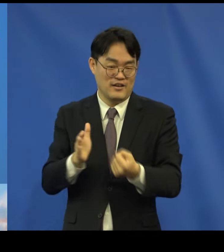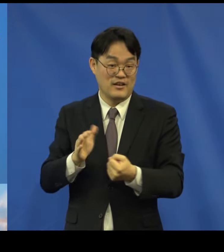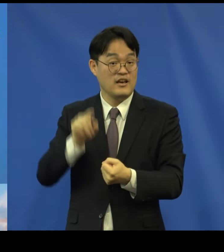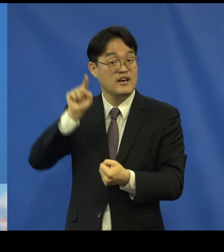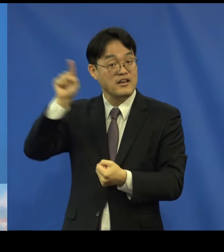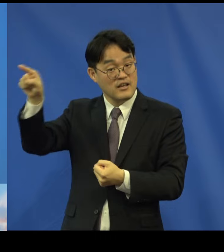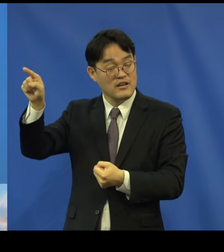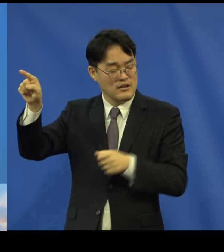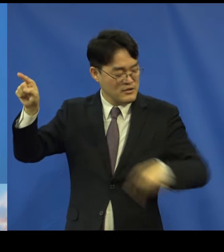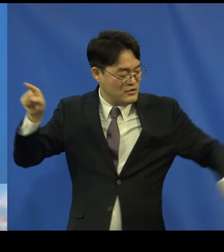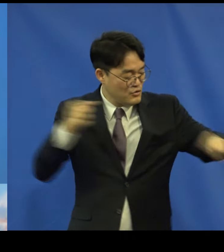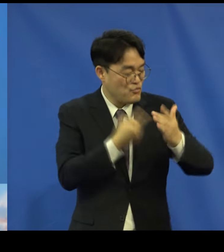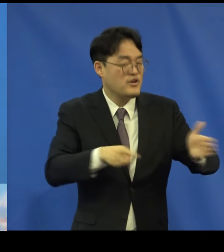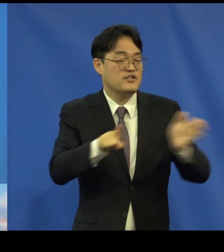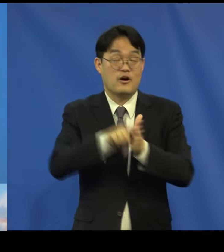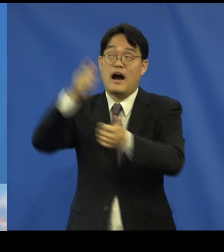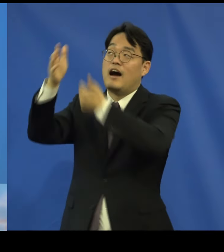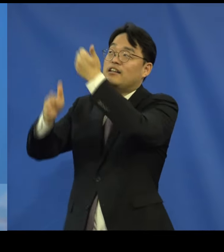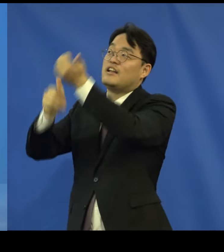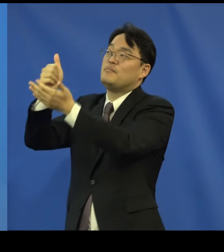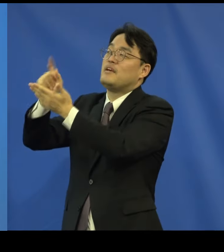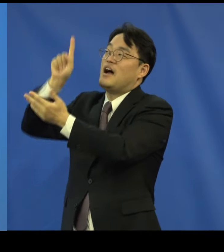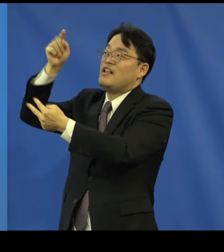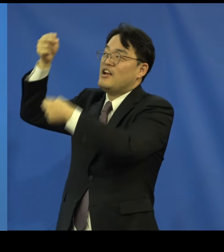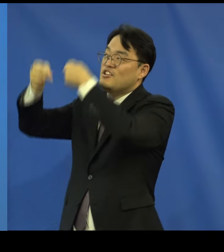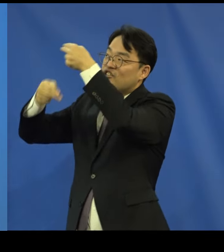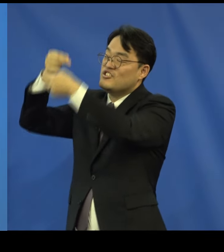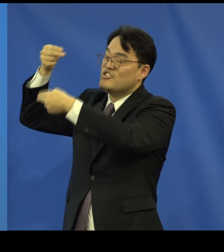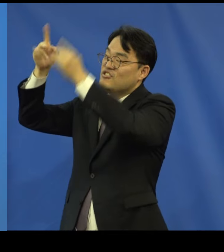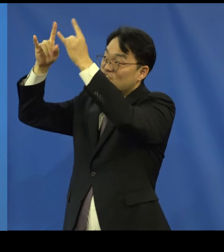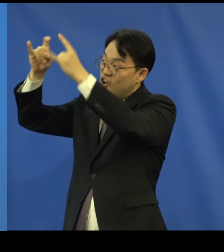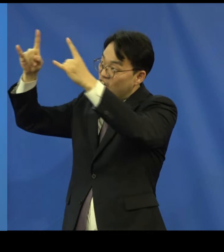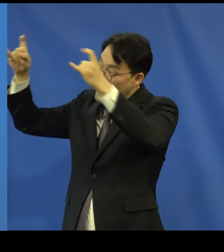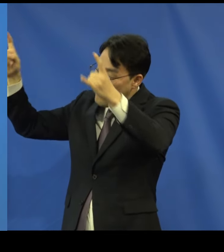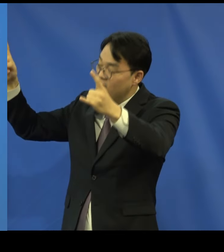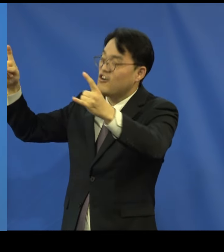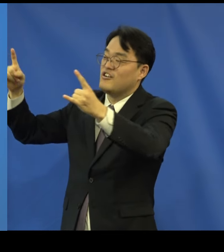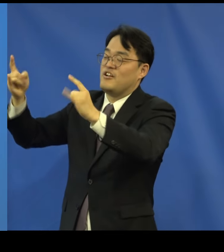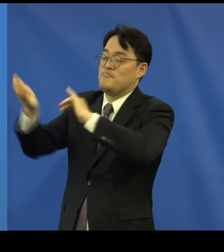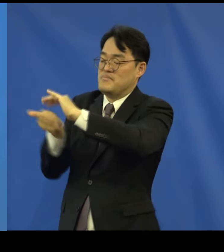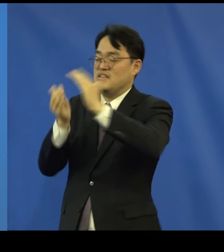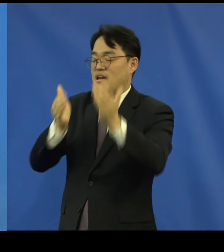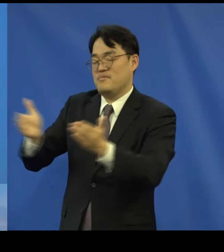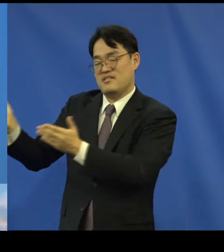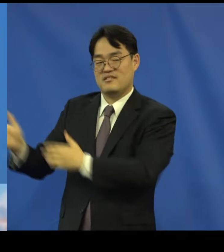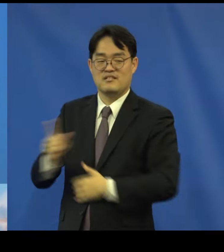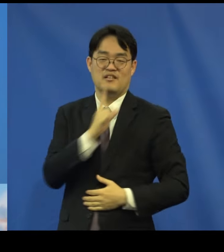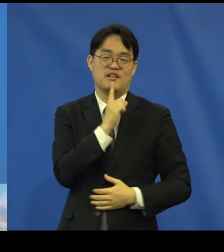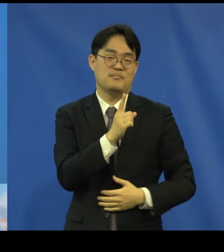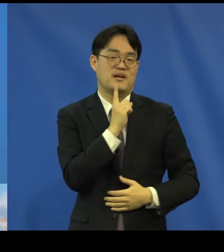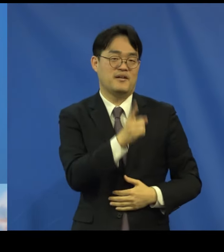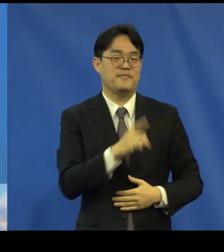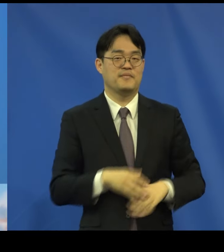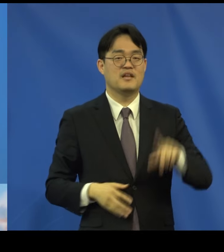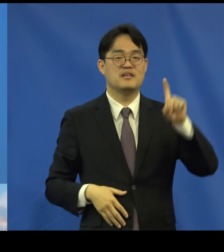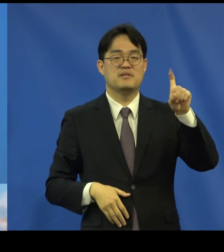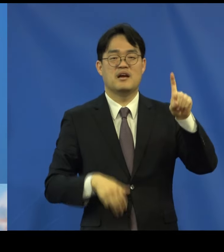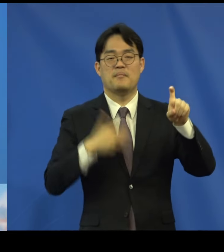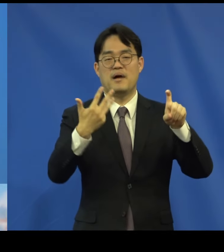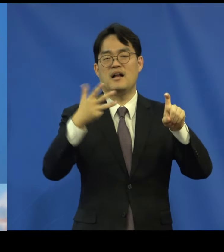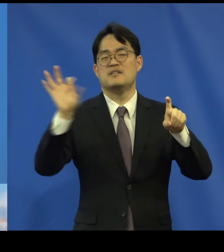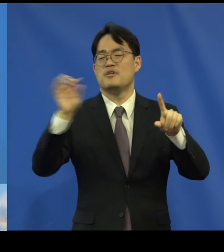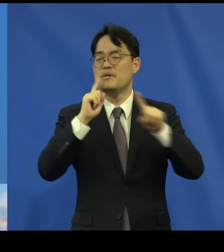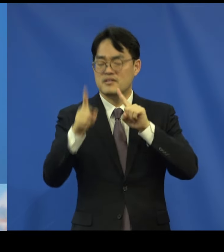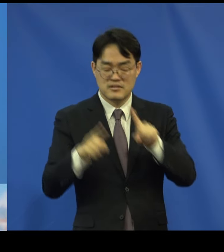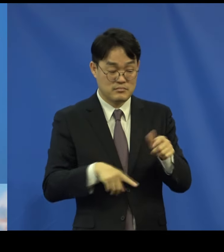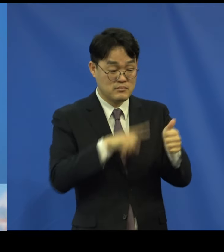예비하셨느라. 아브라함은 더 나은 본향을 사모한다고 했습니다. 11장 8절로 10절에 보면 믿음으로 아브라함은